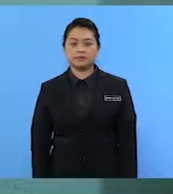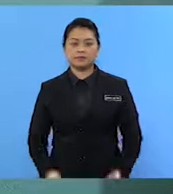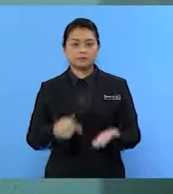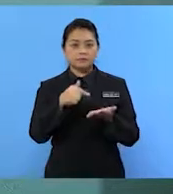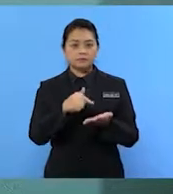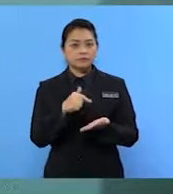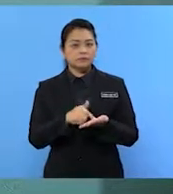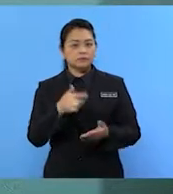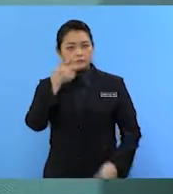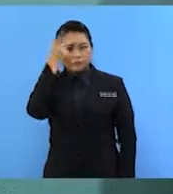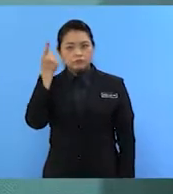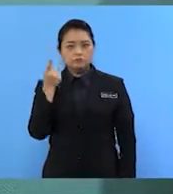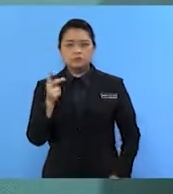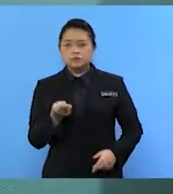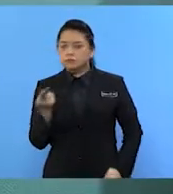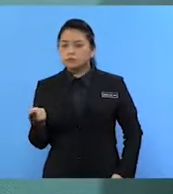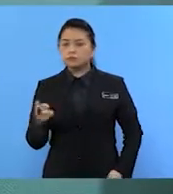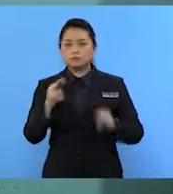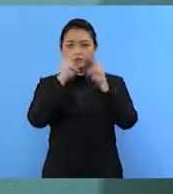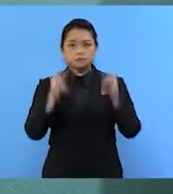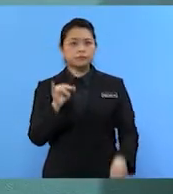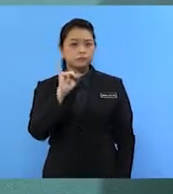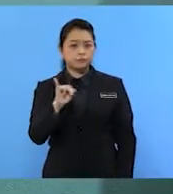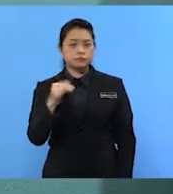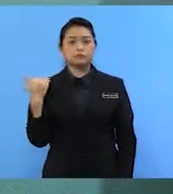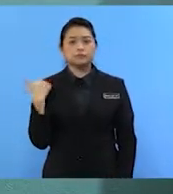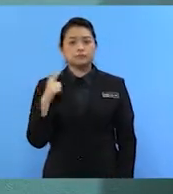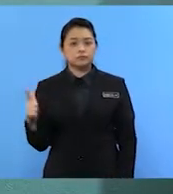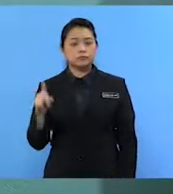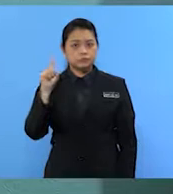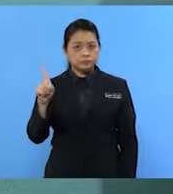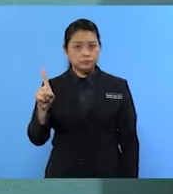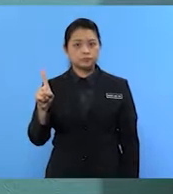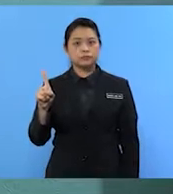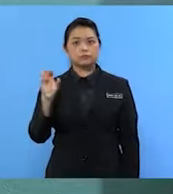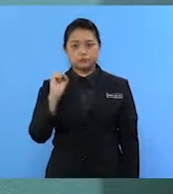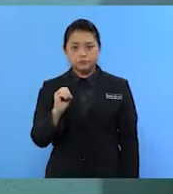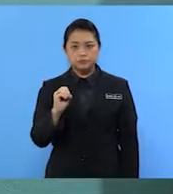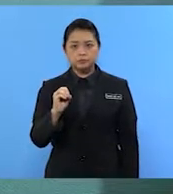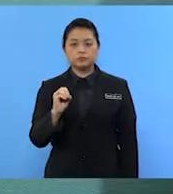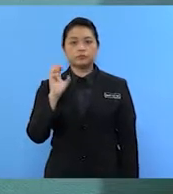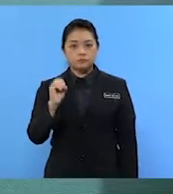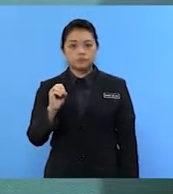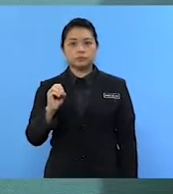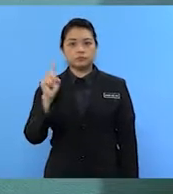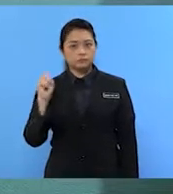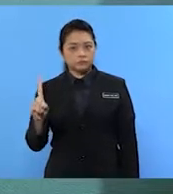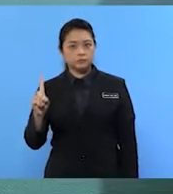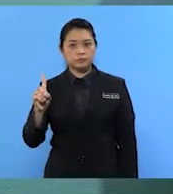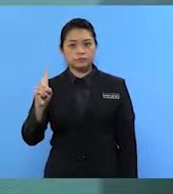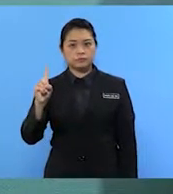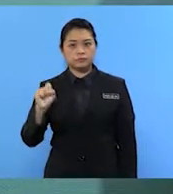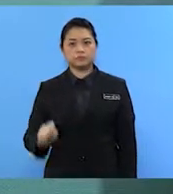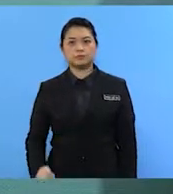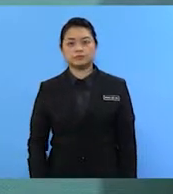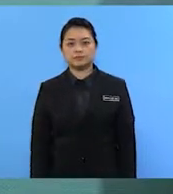Ini kerana unsur matriks identiti ialah 1, sifar, sifar dan